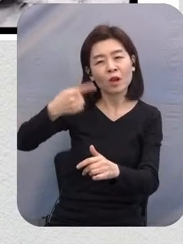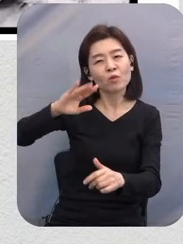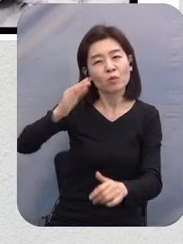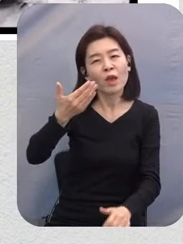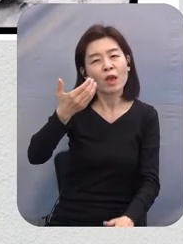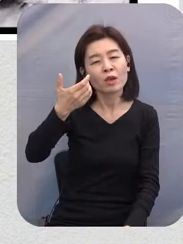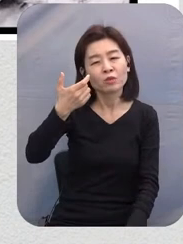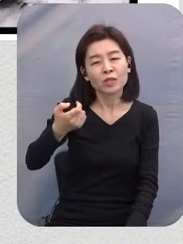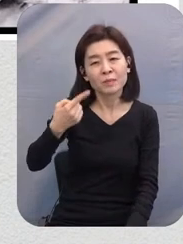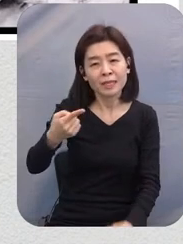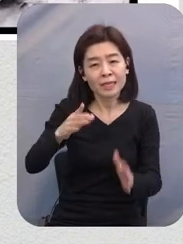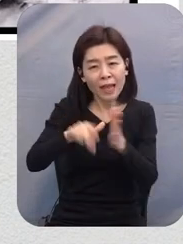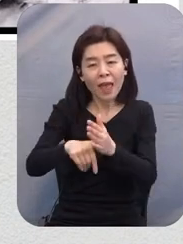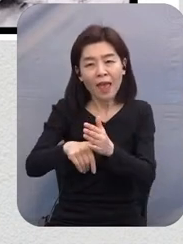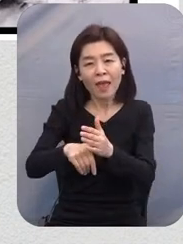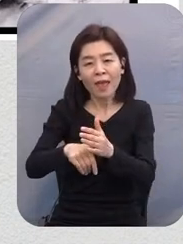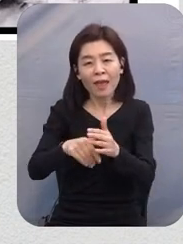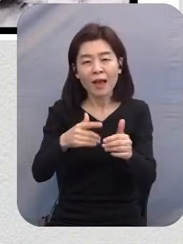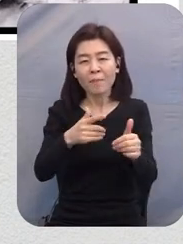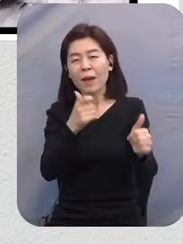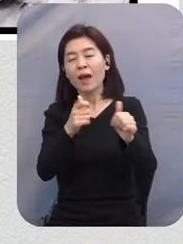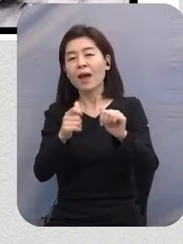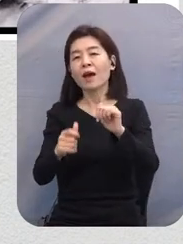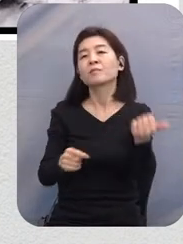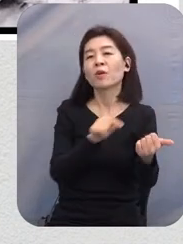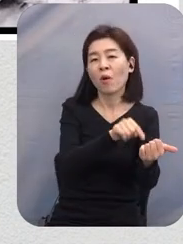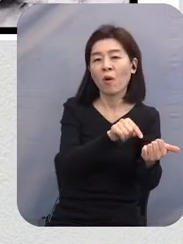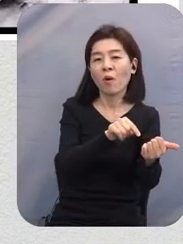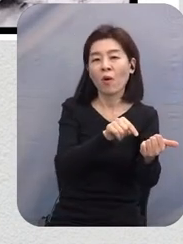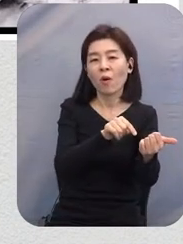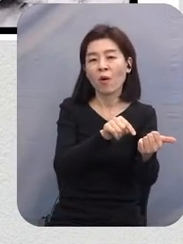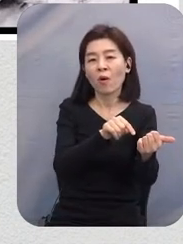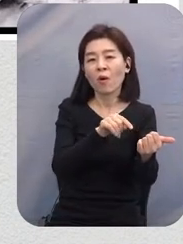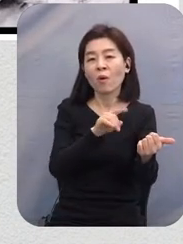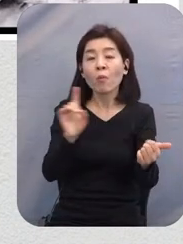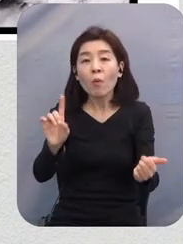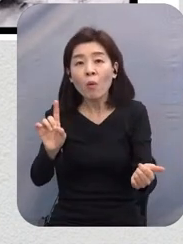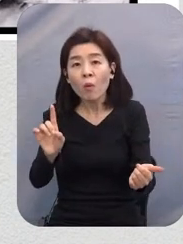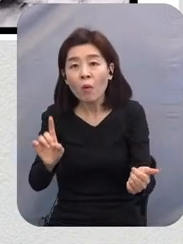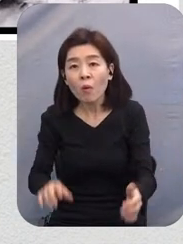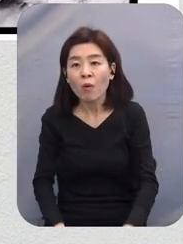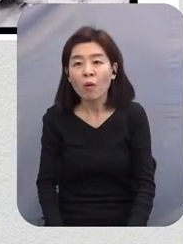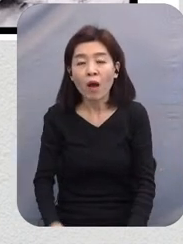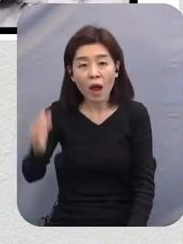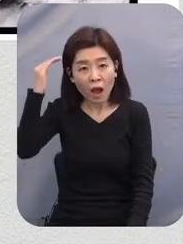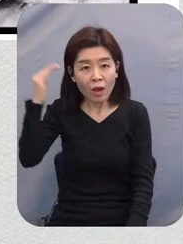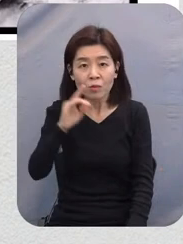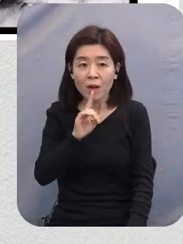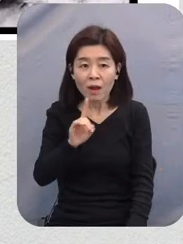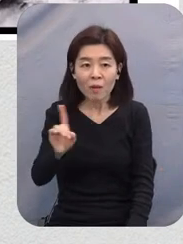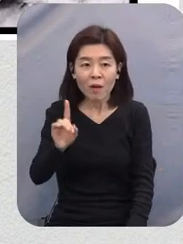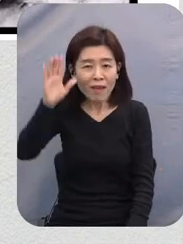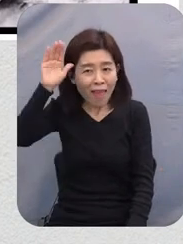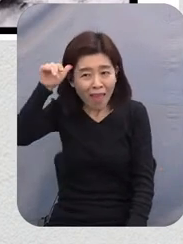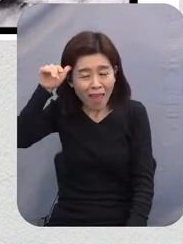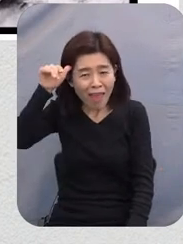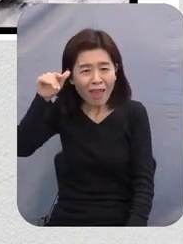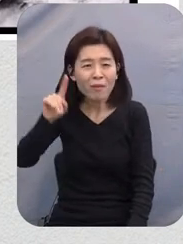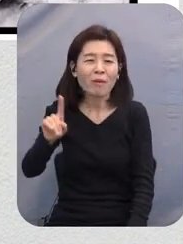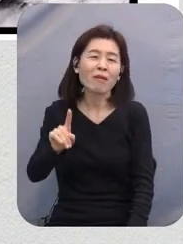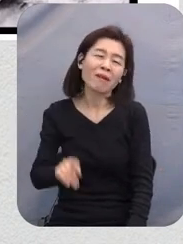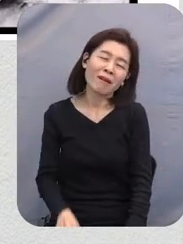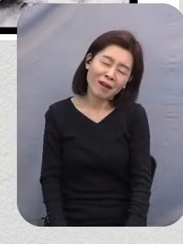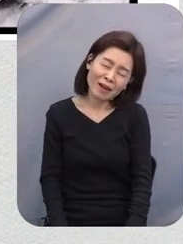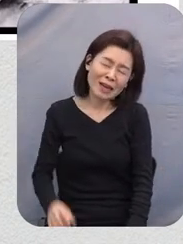암살당했다. 우리말로 번역하면 뭡니까? 개, 뭐죠? 개, 그렇죠.